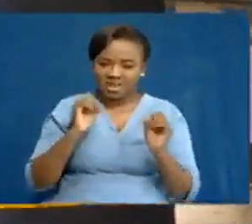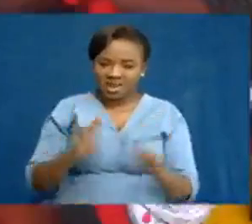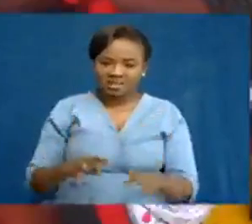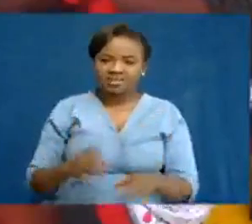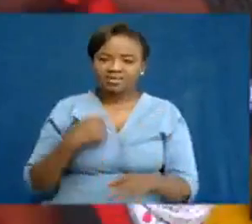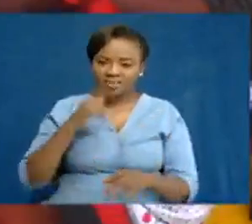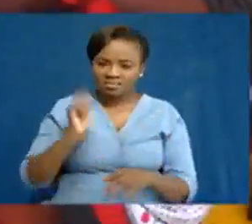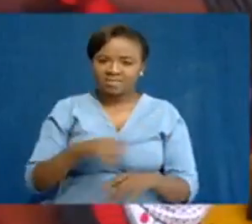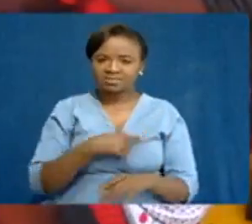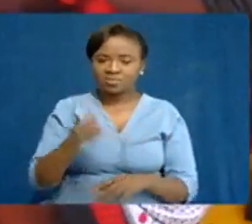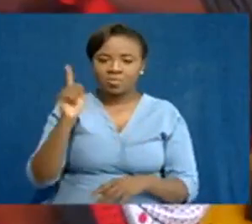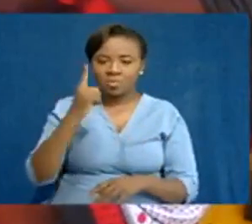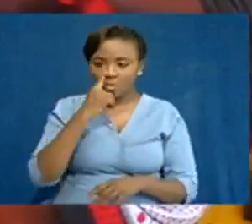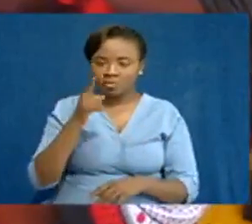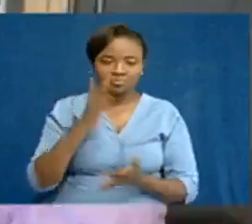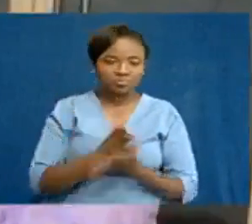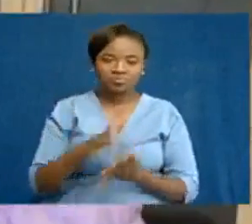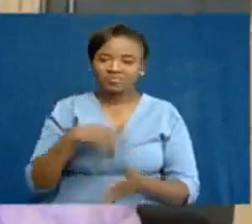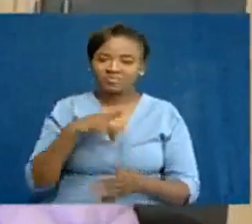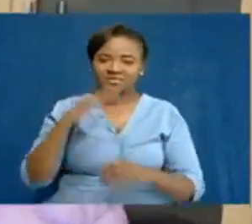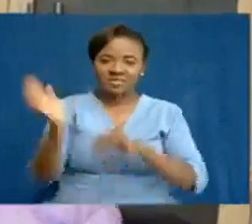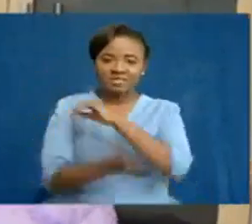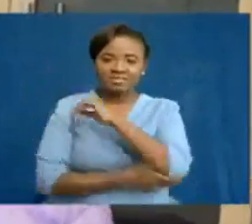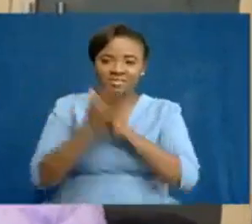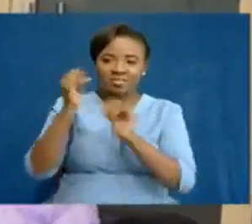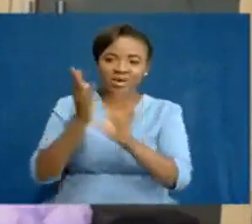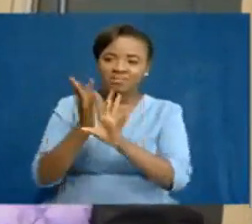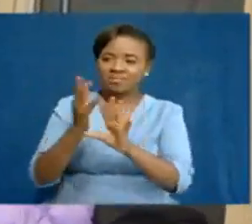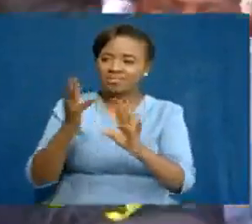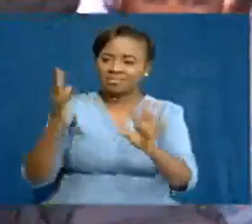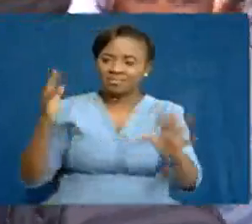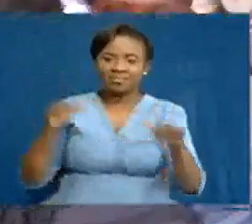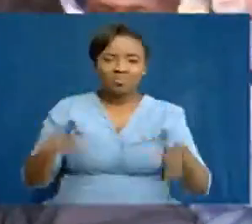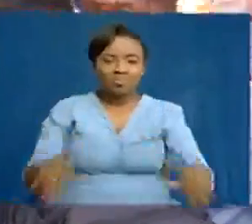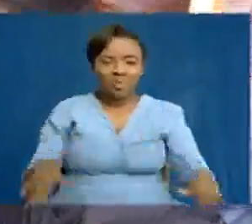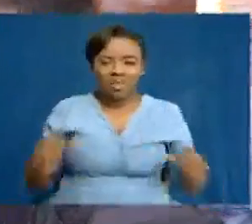home. So bad for everybody that's in a queue because it's a long wait.